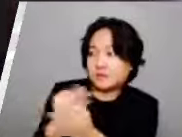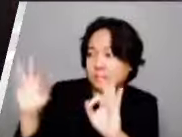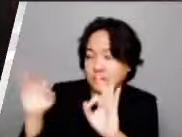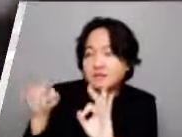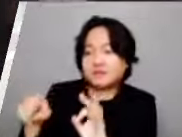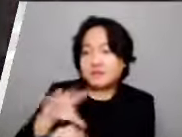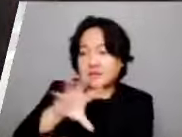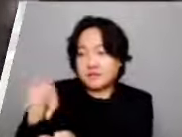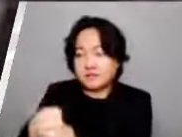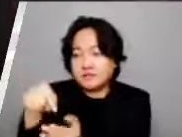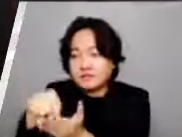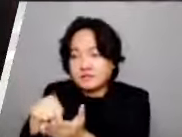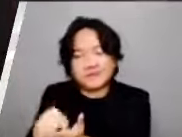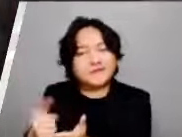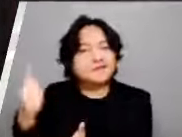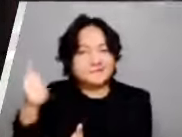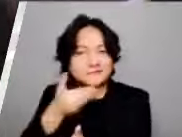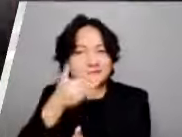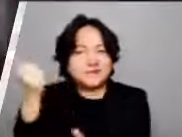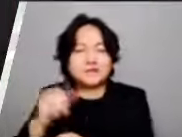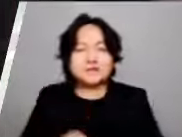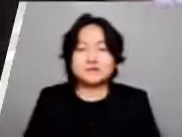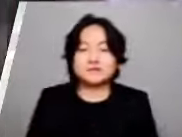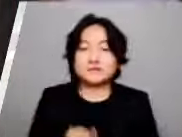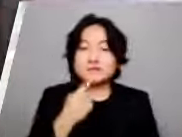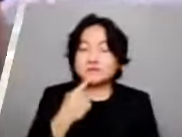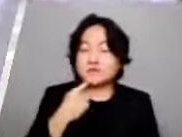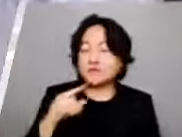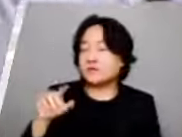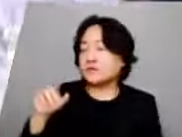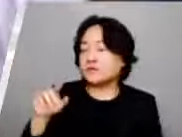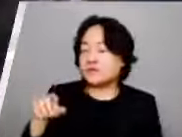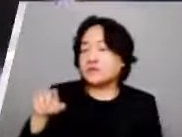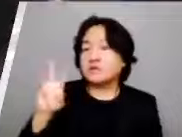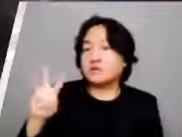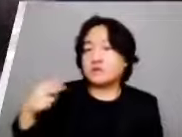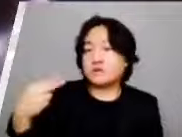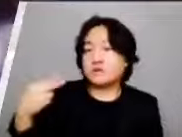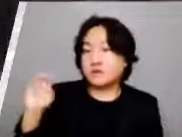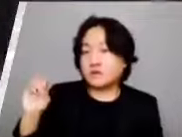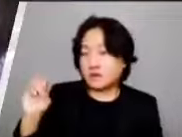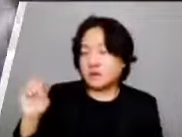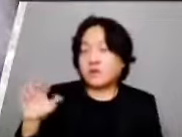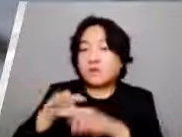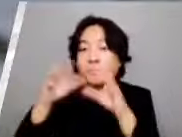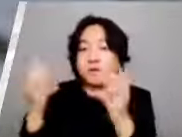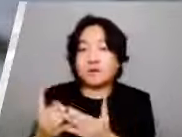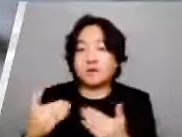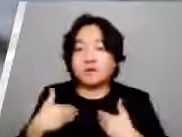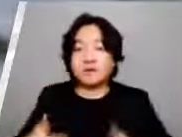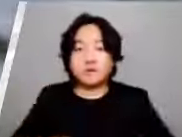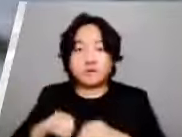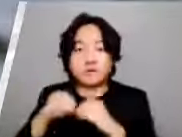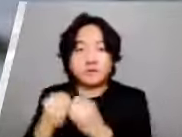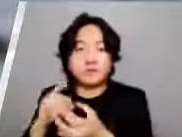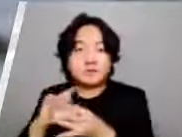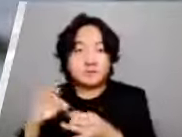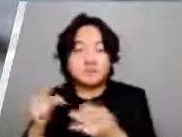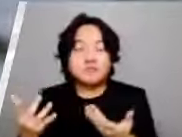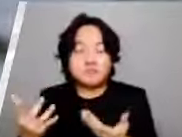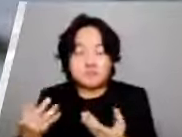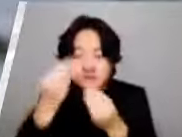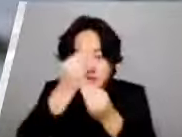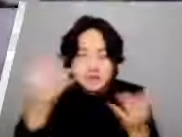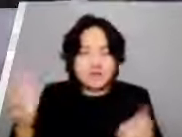Health Organization, 50% ng populasyon ng mundo magiging nearsighted pagsapit ng 2050. Base sa 2018 Philippine